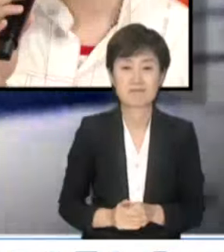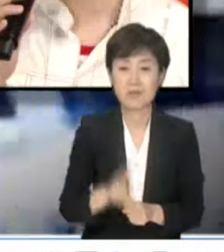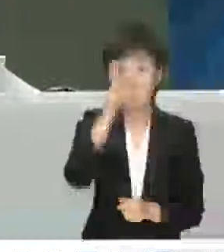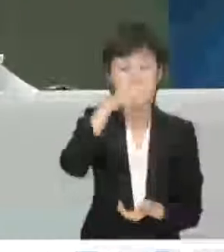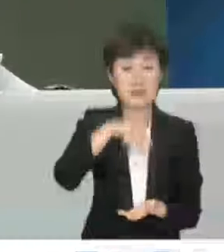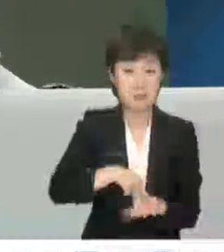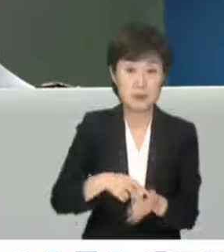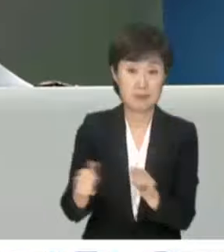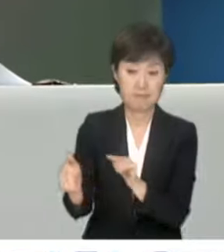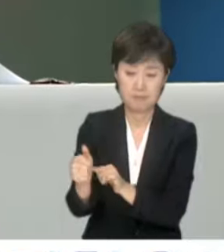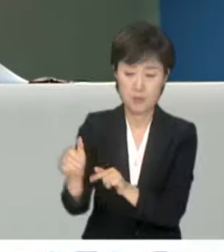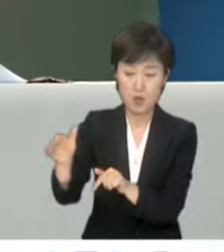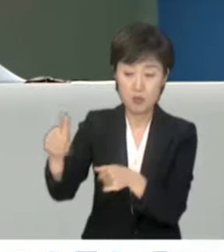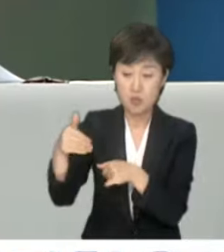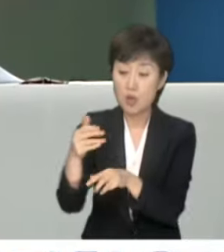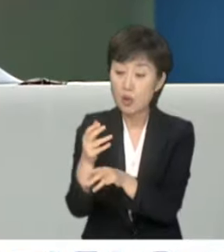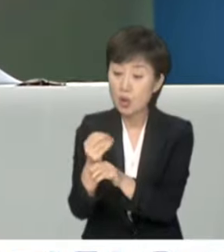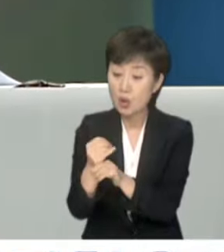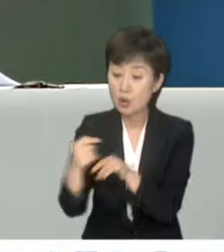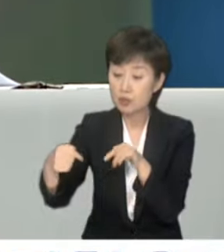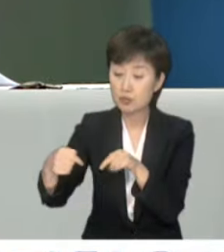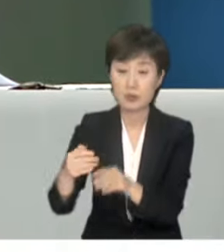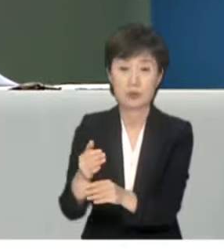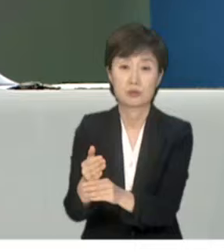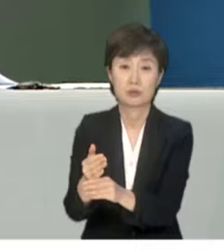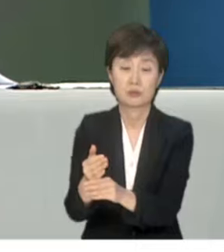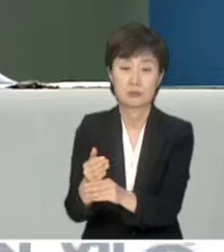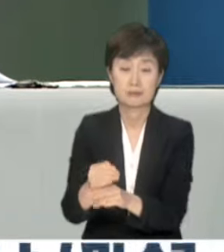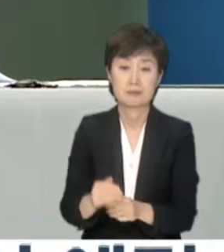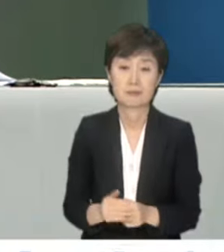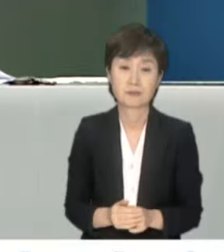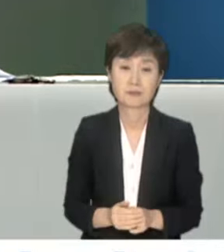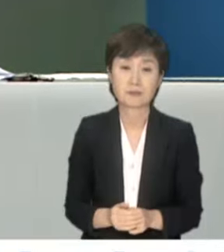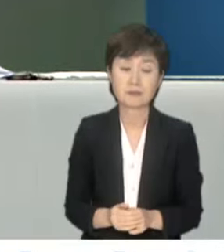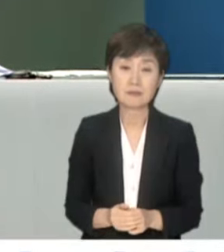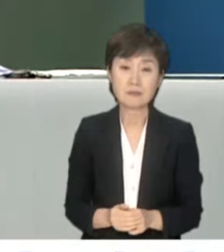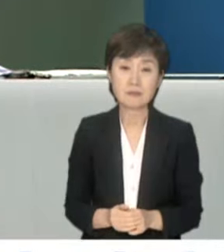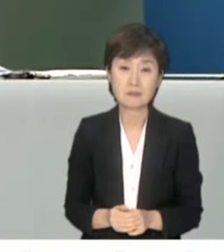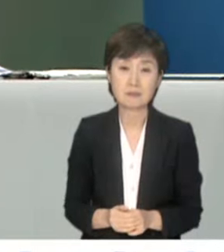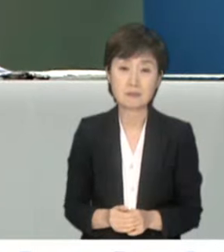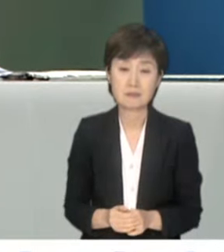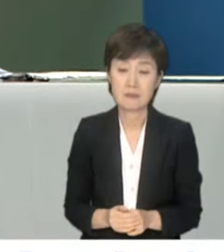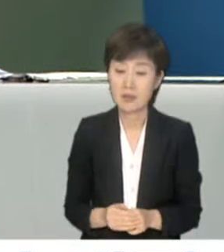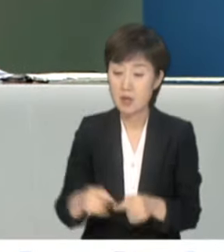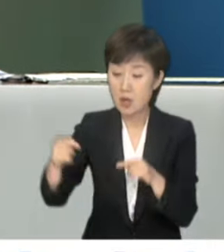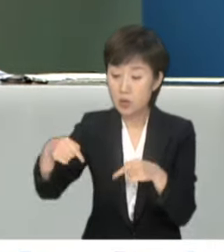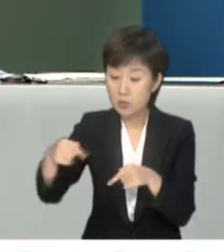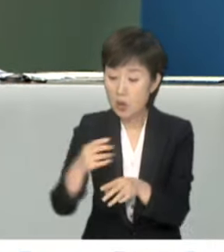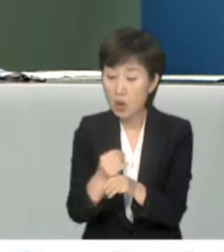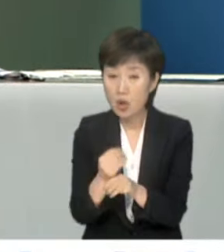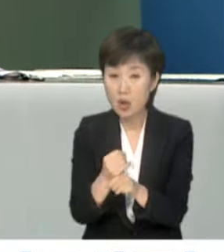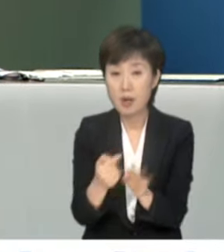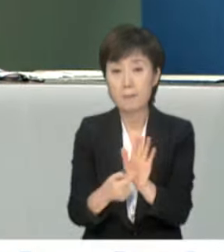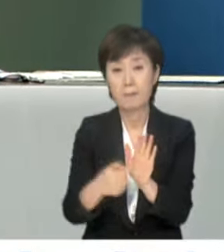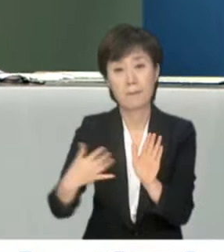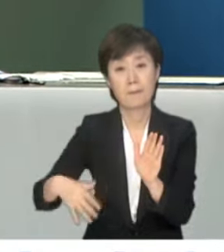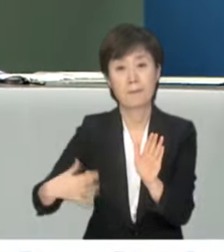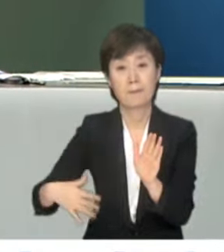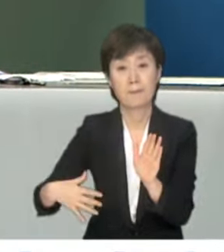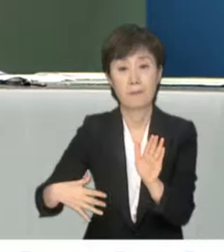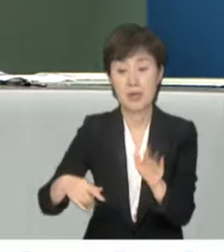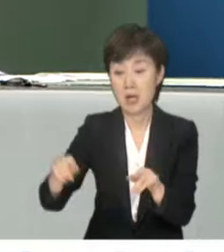이제 휴가를 소환하기 위해서 일정을 조율 중인 것으로 알려지고 있는데 우선은 뭐 구체적인 날짜는 언급되지 않고 있거든요. 왜 이렇게